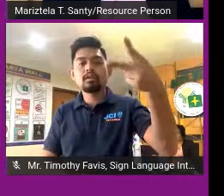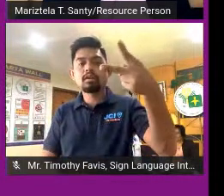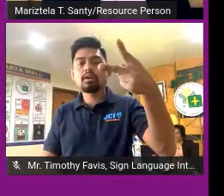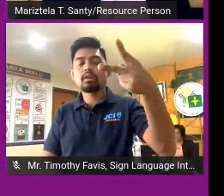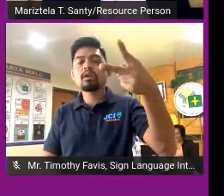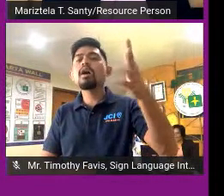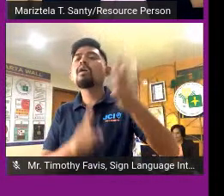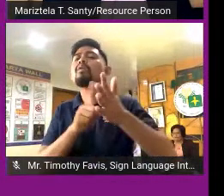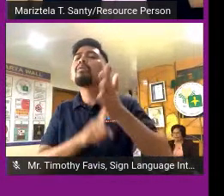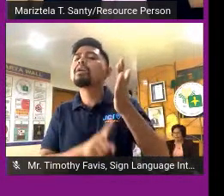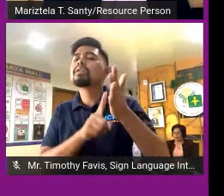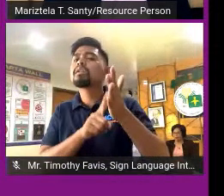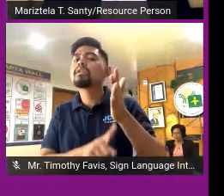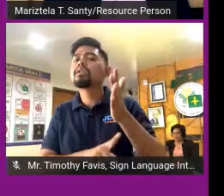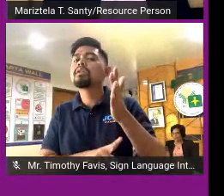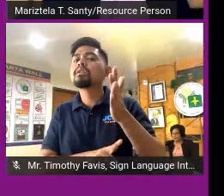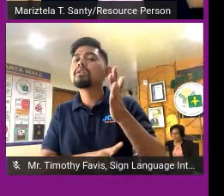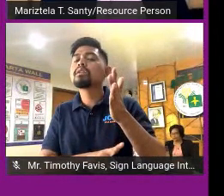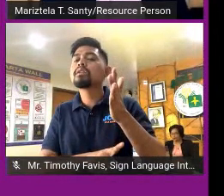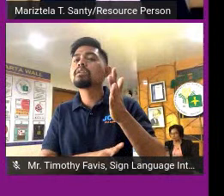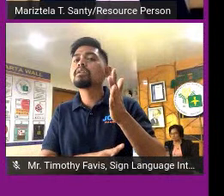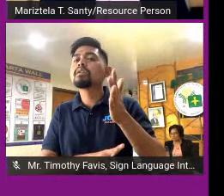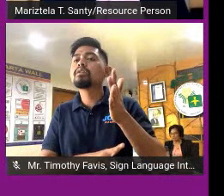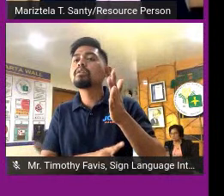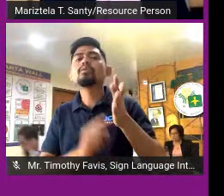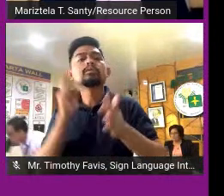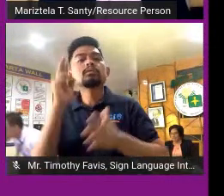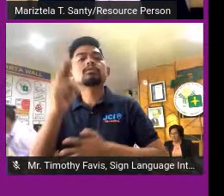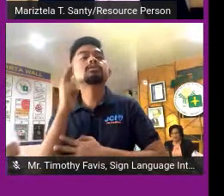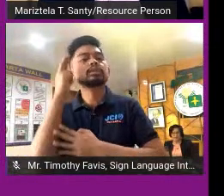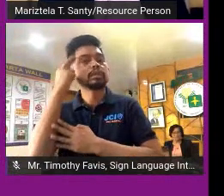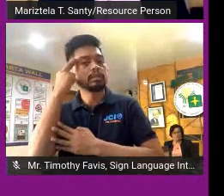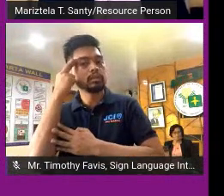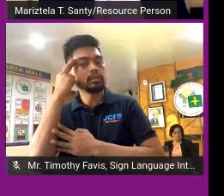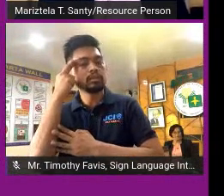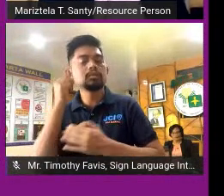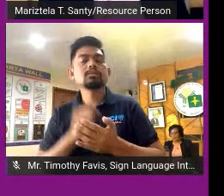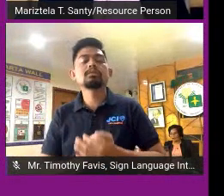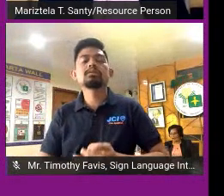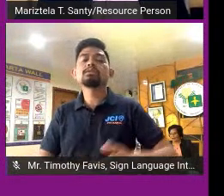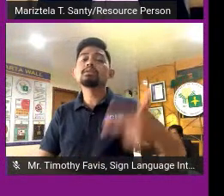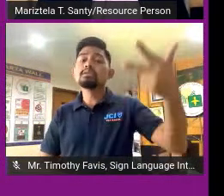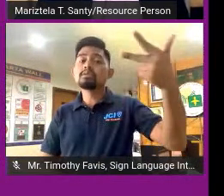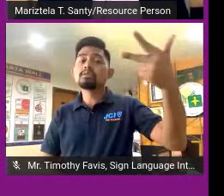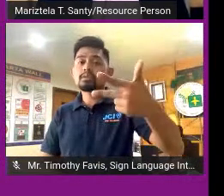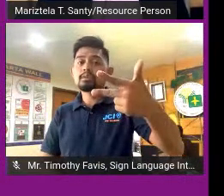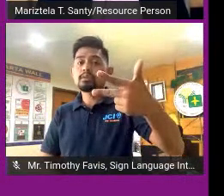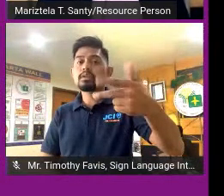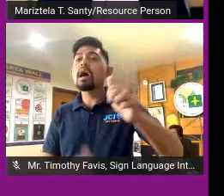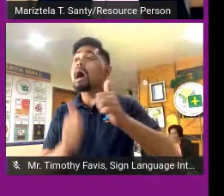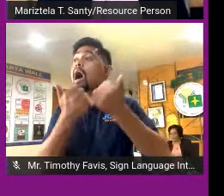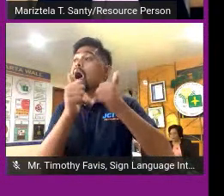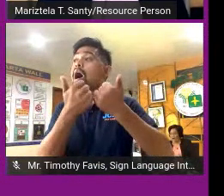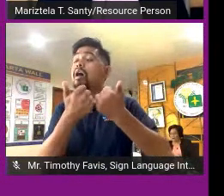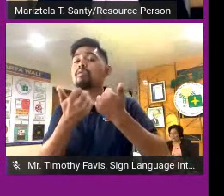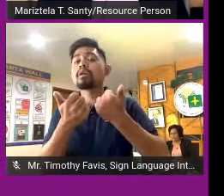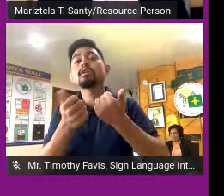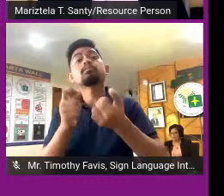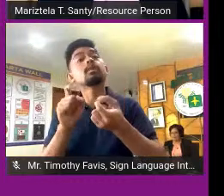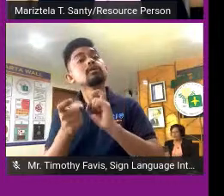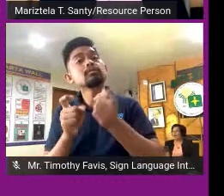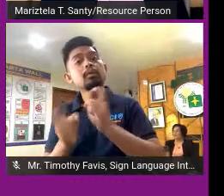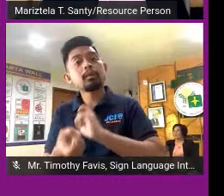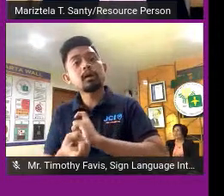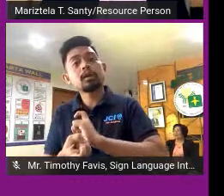tanong, ano kaya ang mga pinag-uugatan nito? At ang pangatlo ay, paano mababago ang